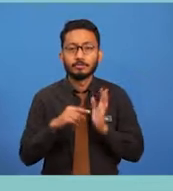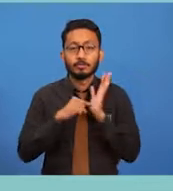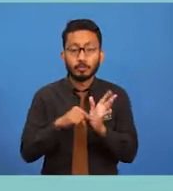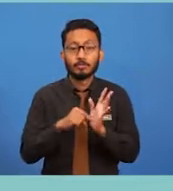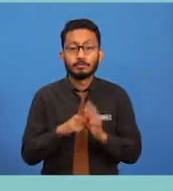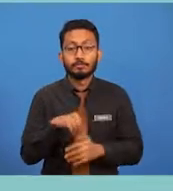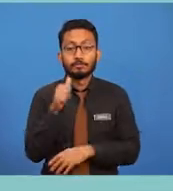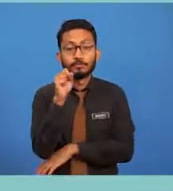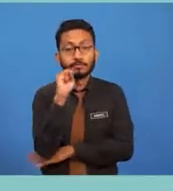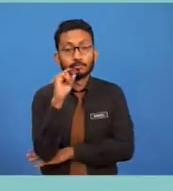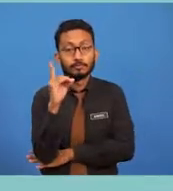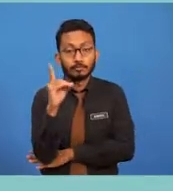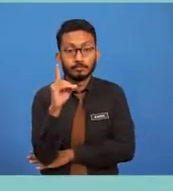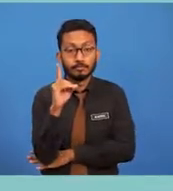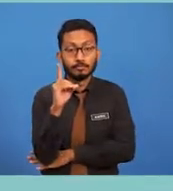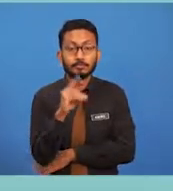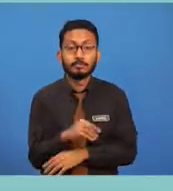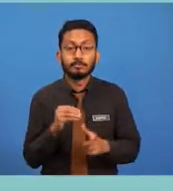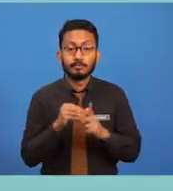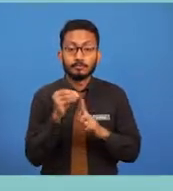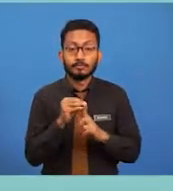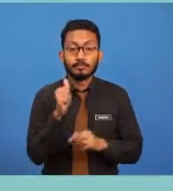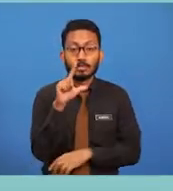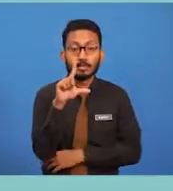keasidan dan kealkalian.